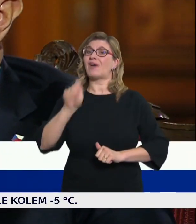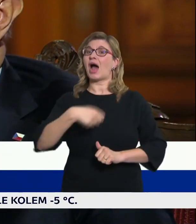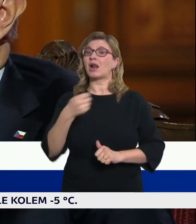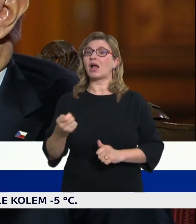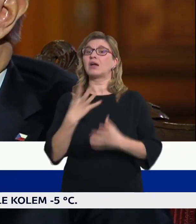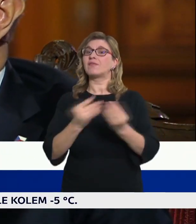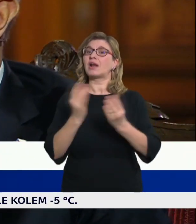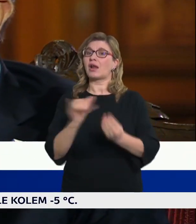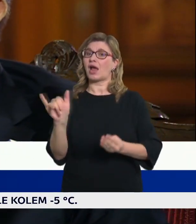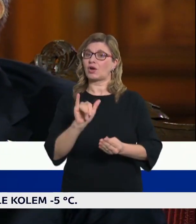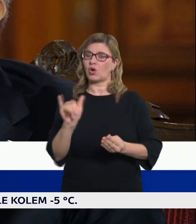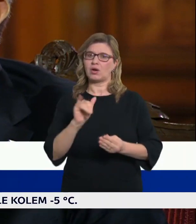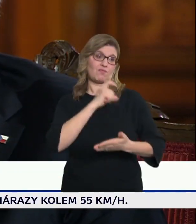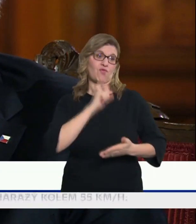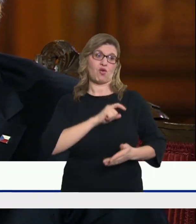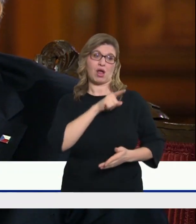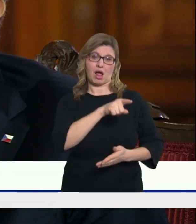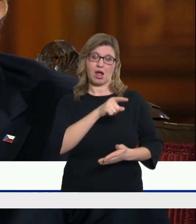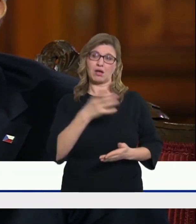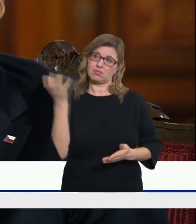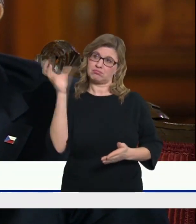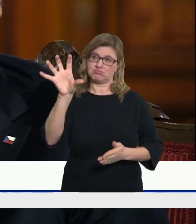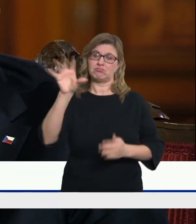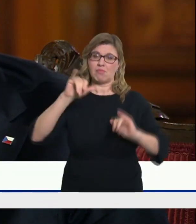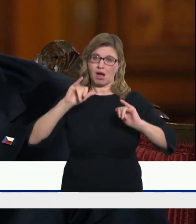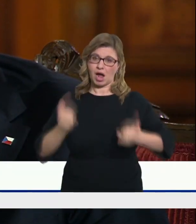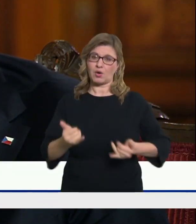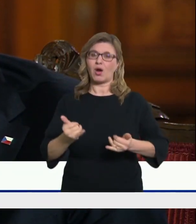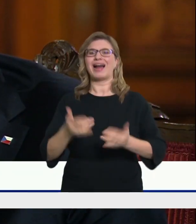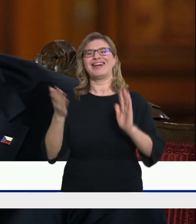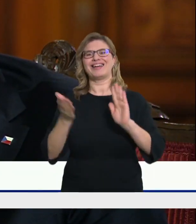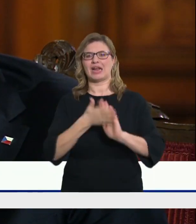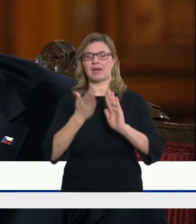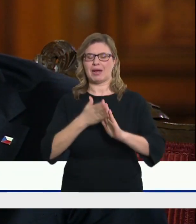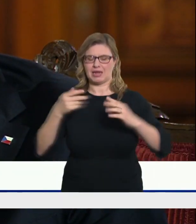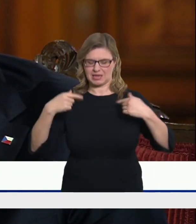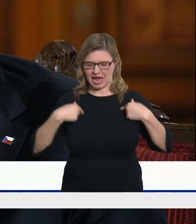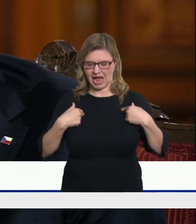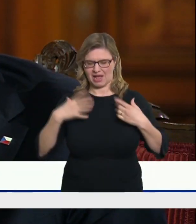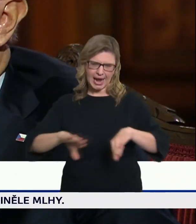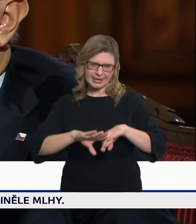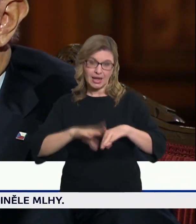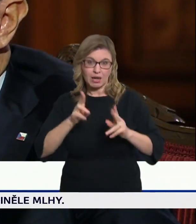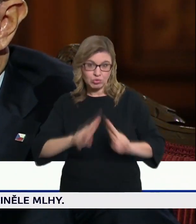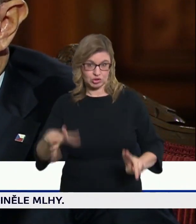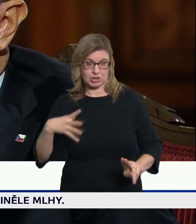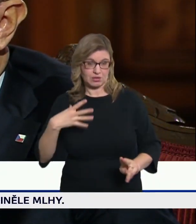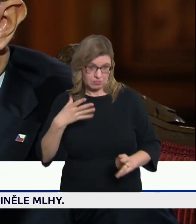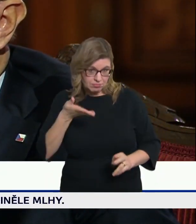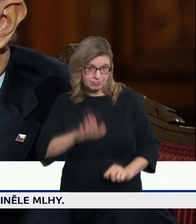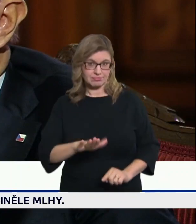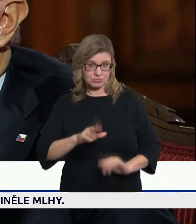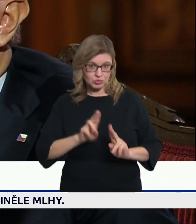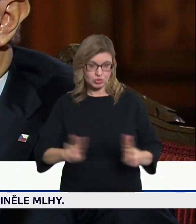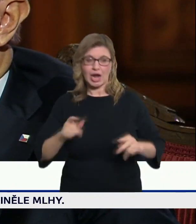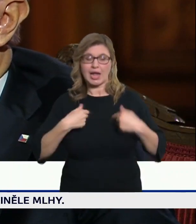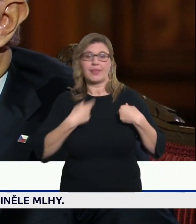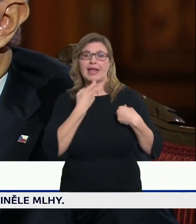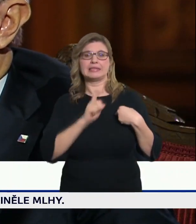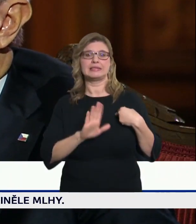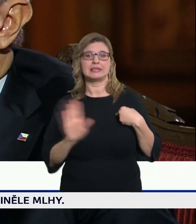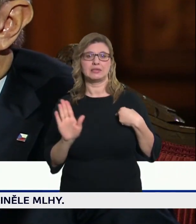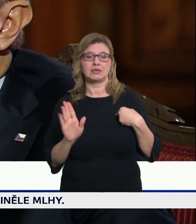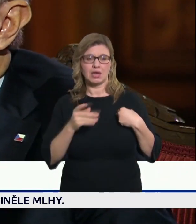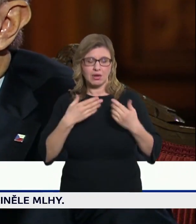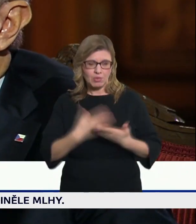Pan Pavel je provládní kandidát. Nezavleču Českou republiku do války. A já to nechci, a proto já jsem mluvil o